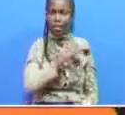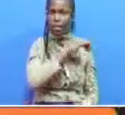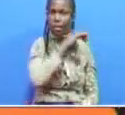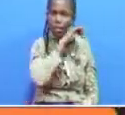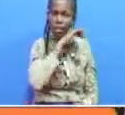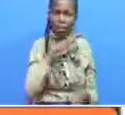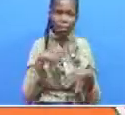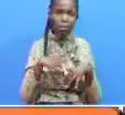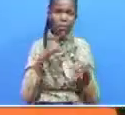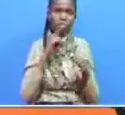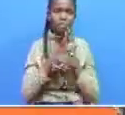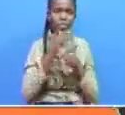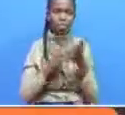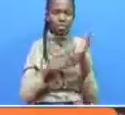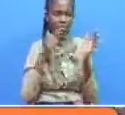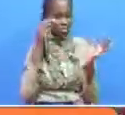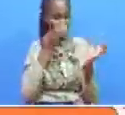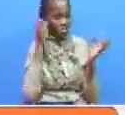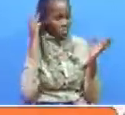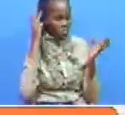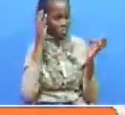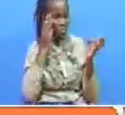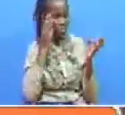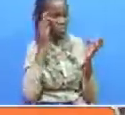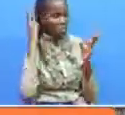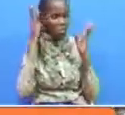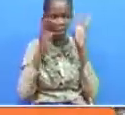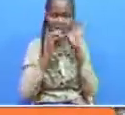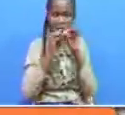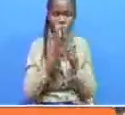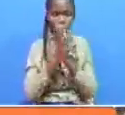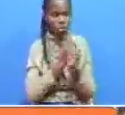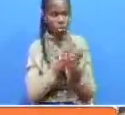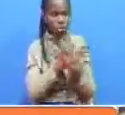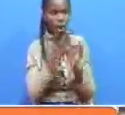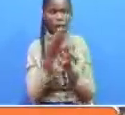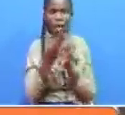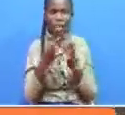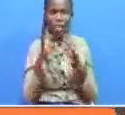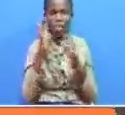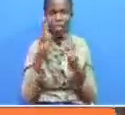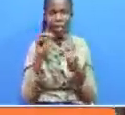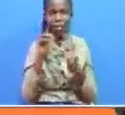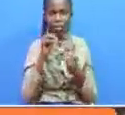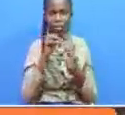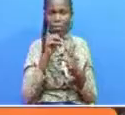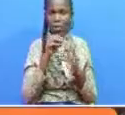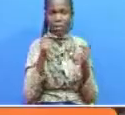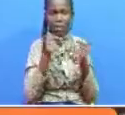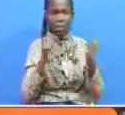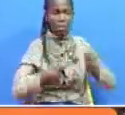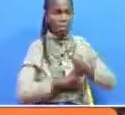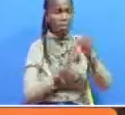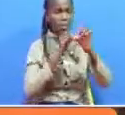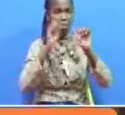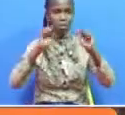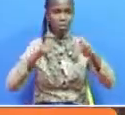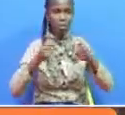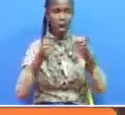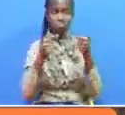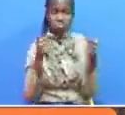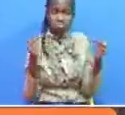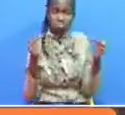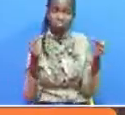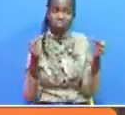ekalia, maigethi wana uya wangawila siyethi hito inyaichwa, kanagetha ekalia mayunga mana mulengu wa vinga ni mo, nipato njika kukawakila